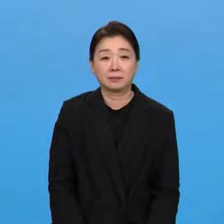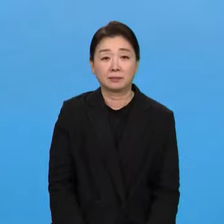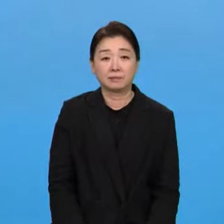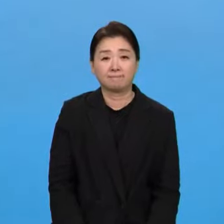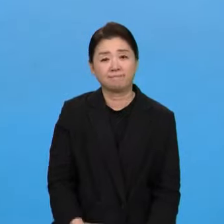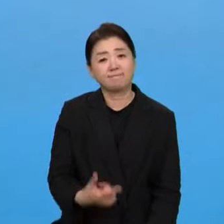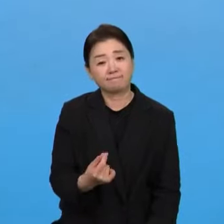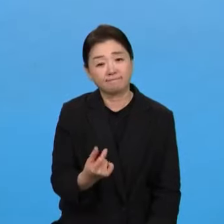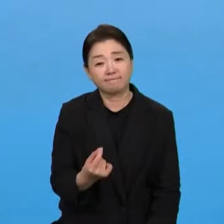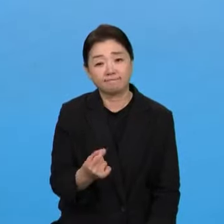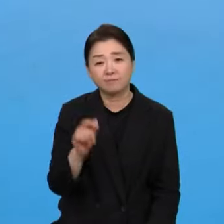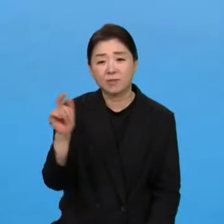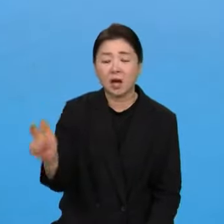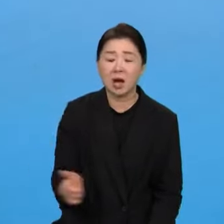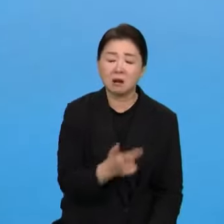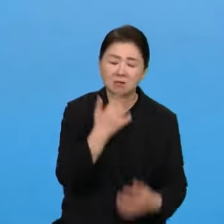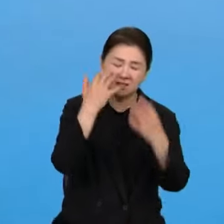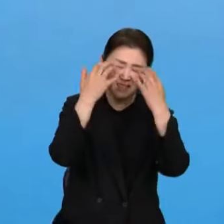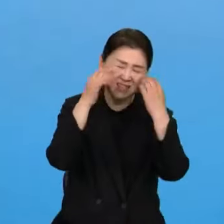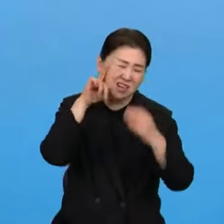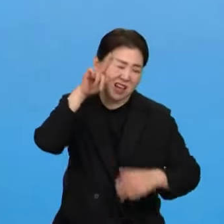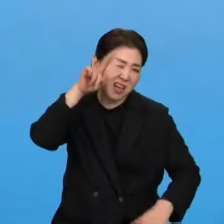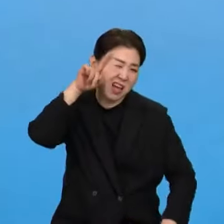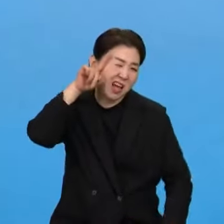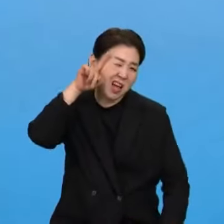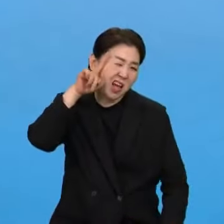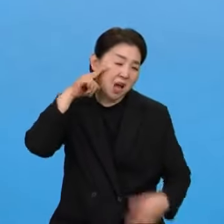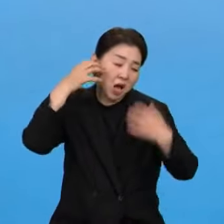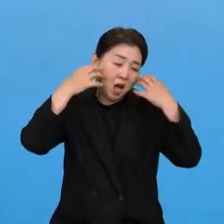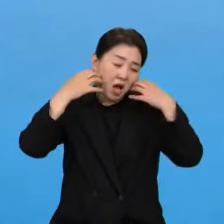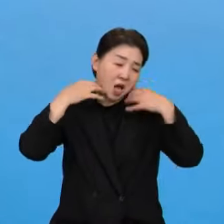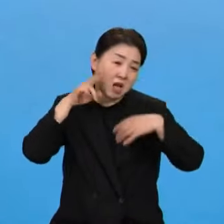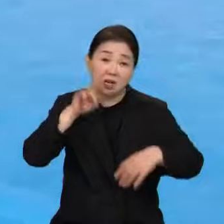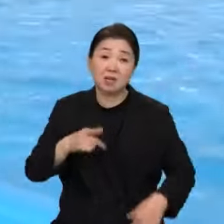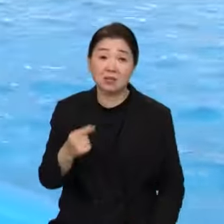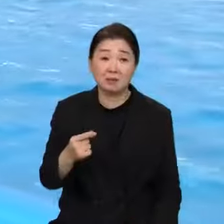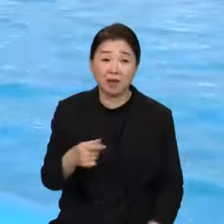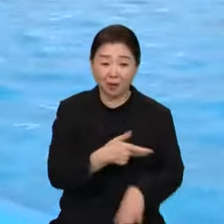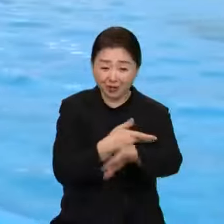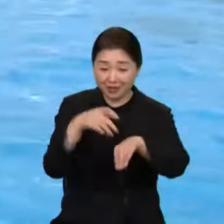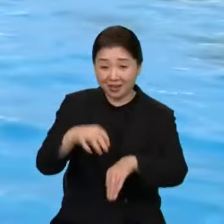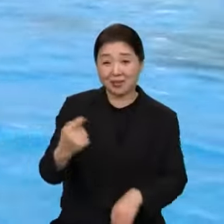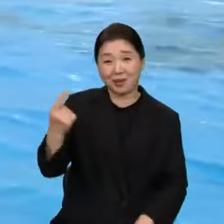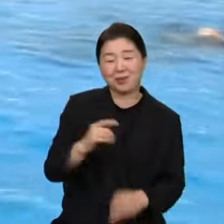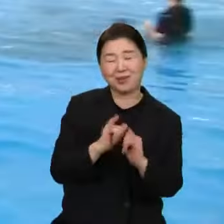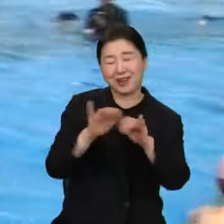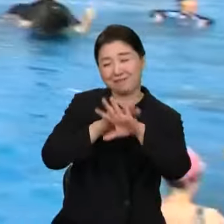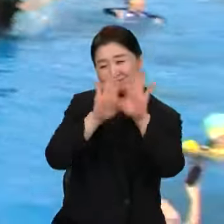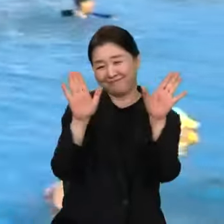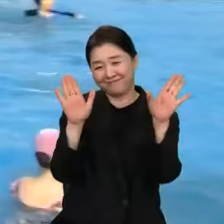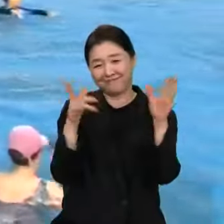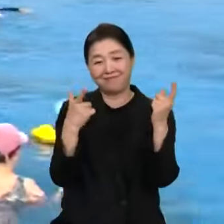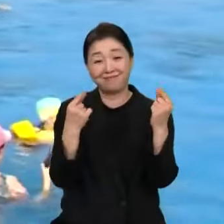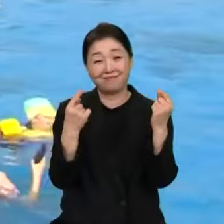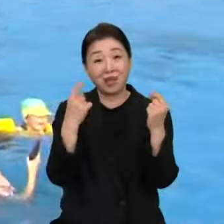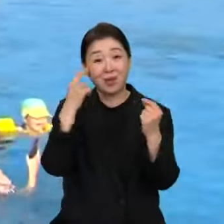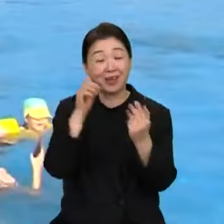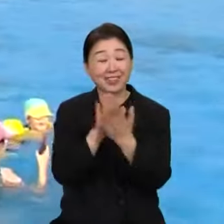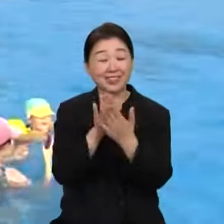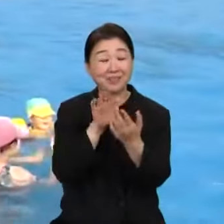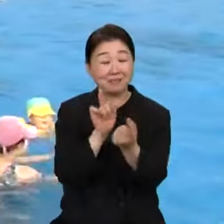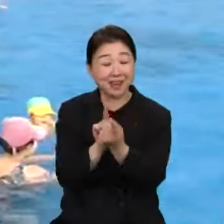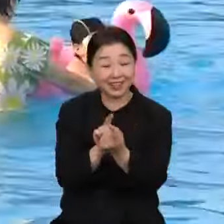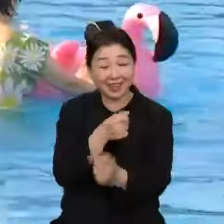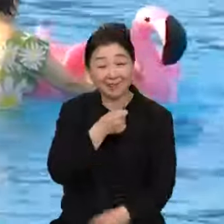네, 맞습니다. 하루 종일 무덥고 짜증도 나는 날씨였는데요. 하지만 이곳 수영장에 모인 시민들의 표정은 밝았습니다. 직접 만난